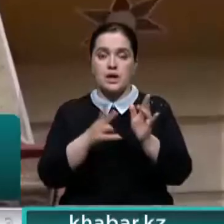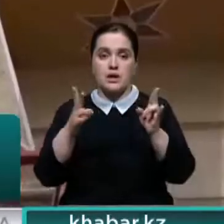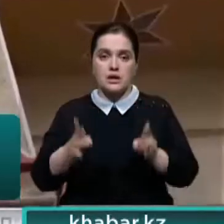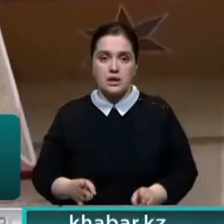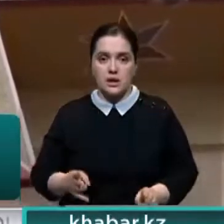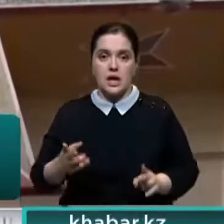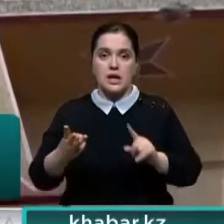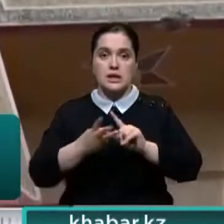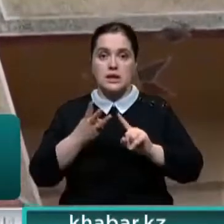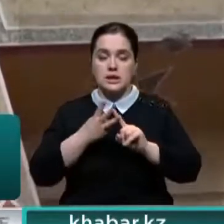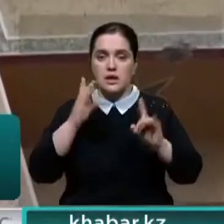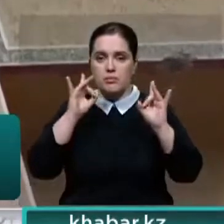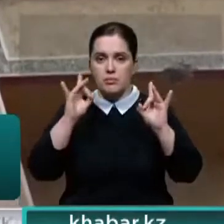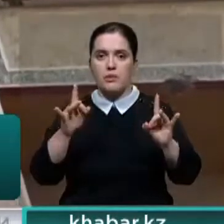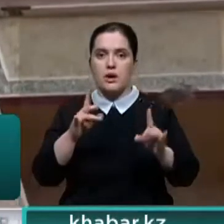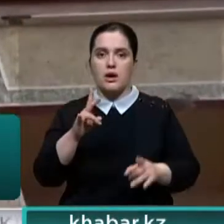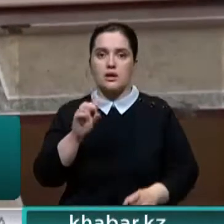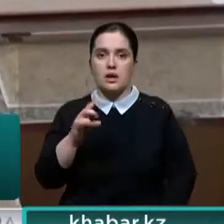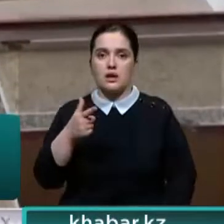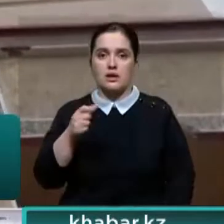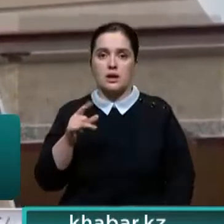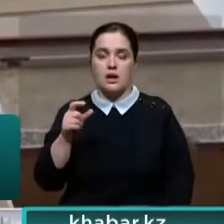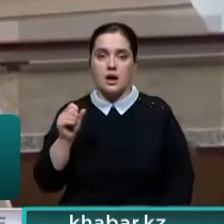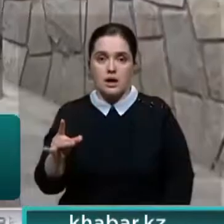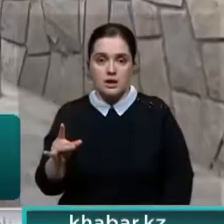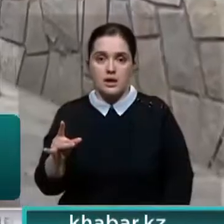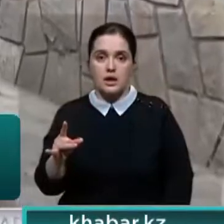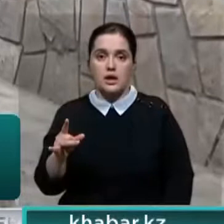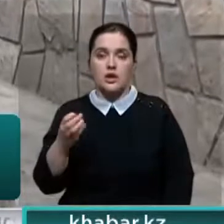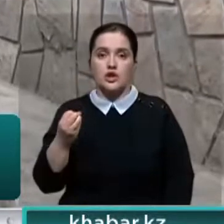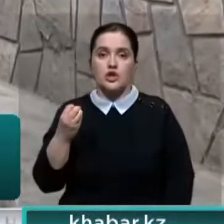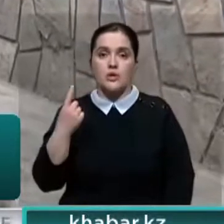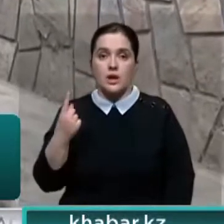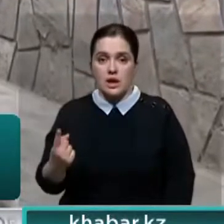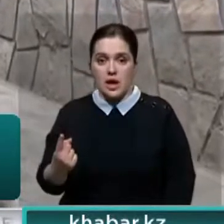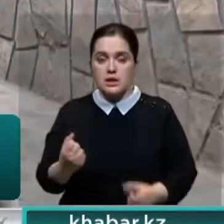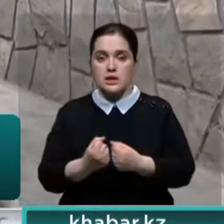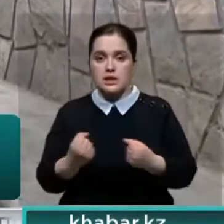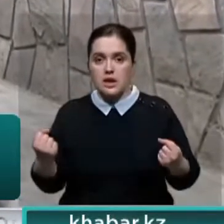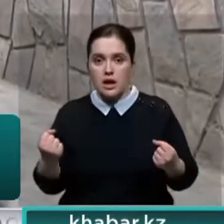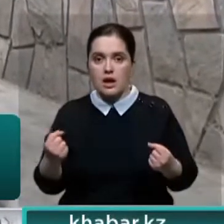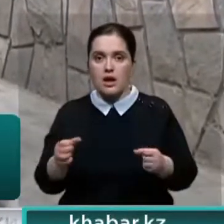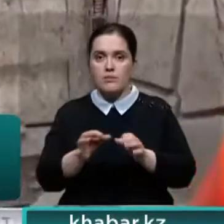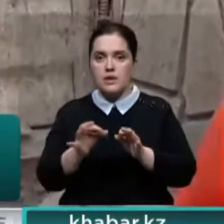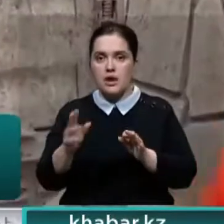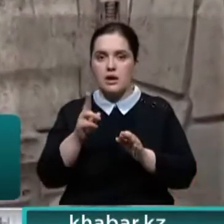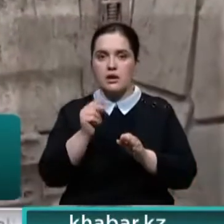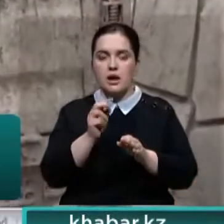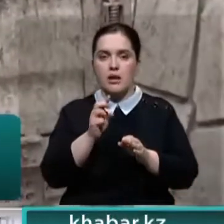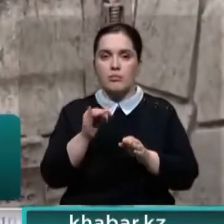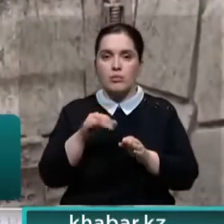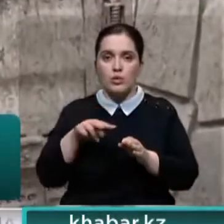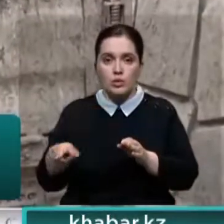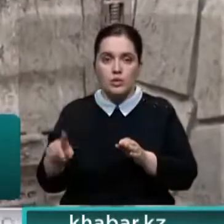18 получили ранения. Третий прогремел в провинции Нангархар на востоке страны. И еще одна детонация произошла в одном из районов